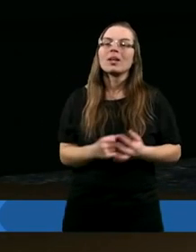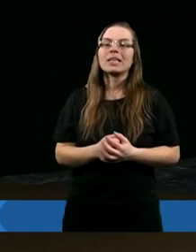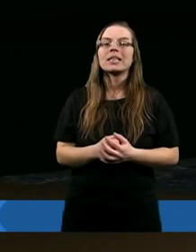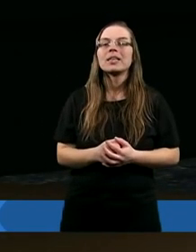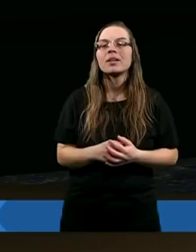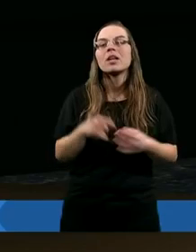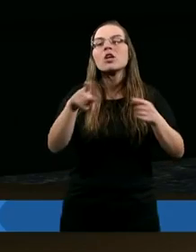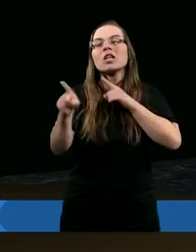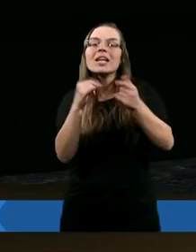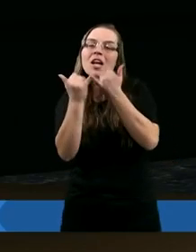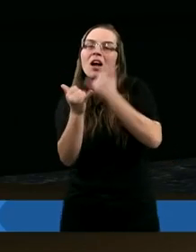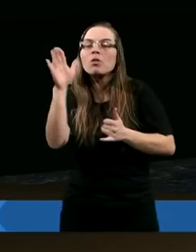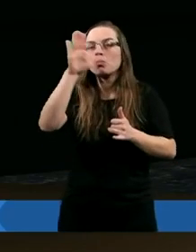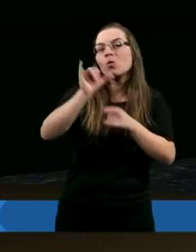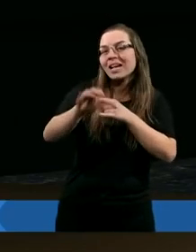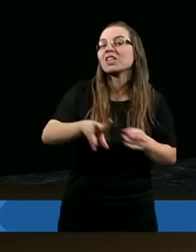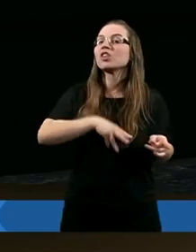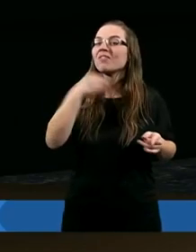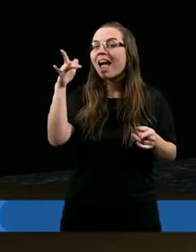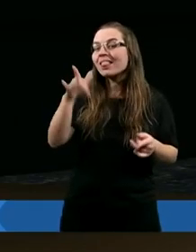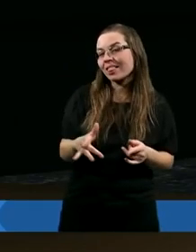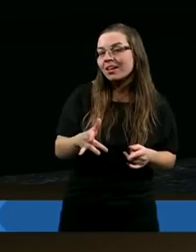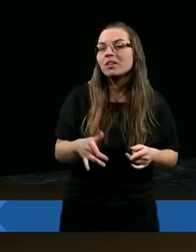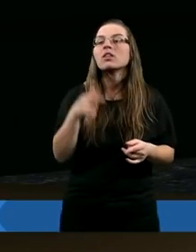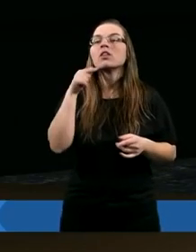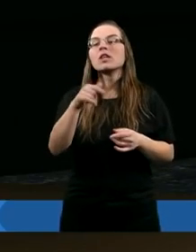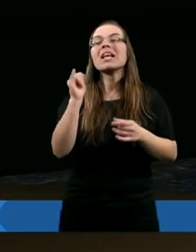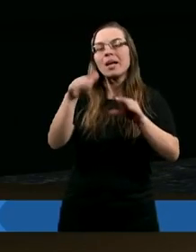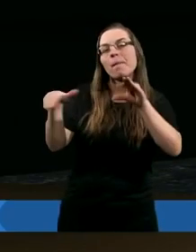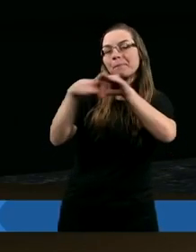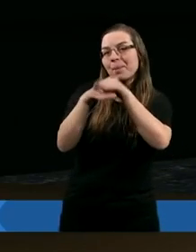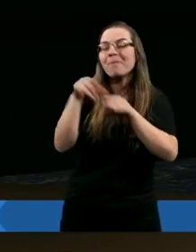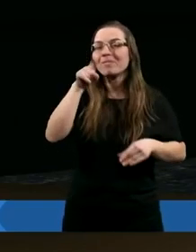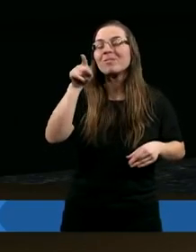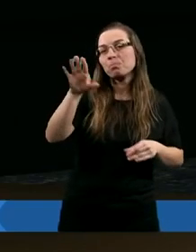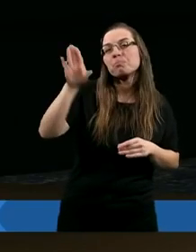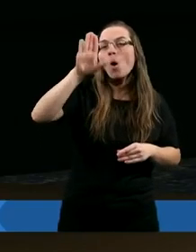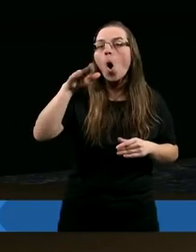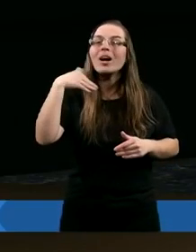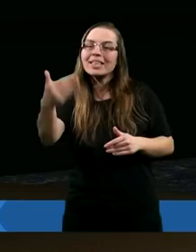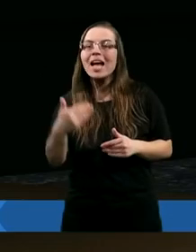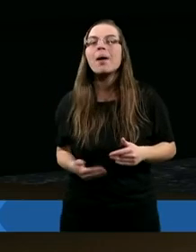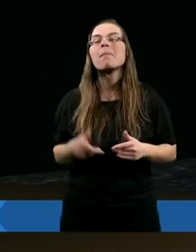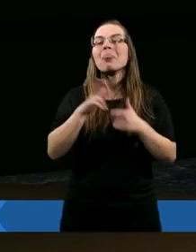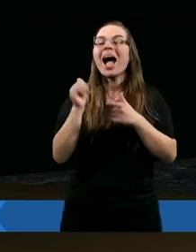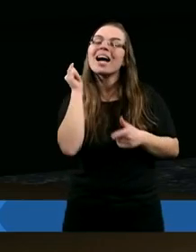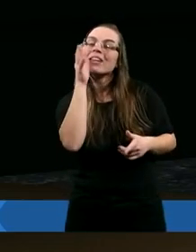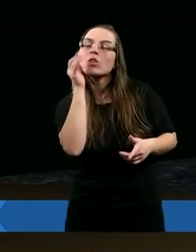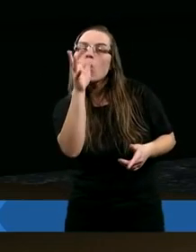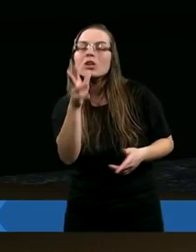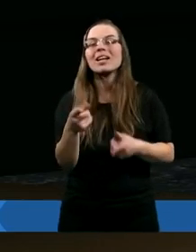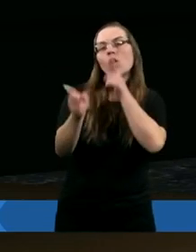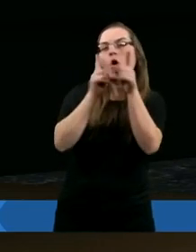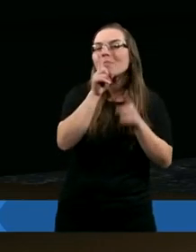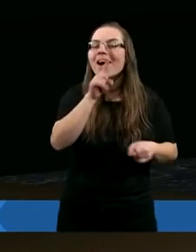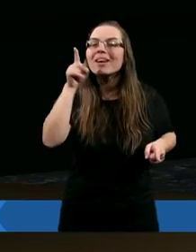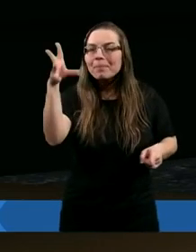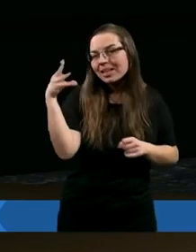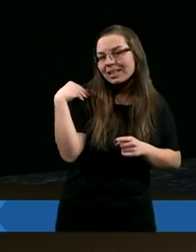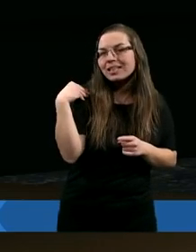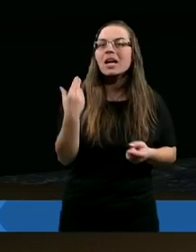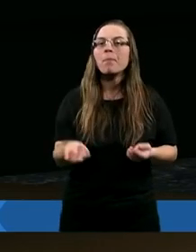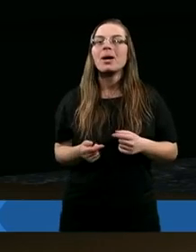czyli jeżeli Pan Bóg jest święty i my przebywamy z tym Bogiem na co dzień, rozmawiamy z Nim,